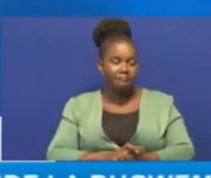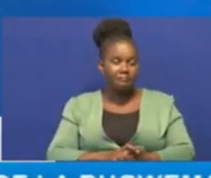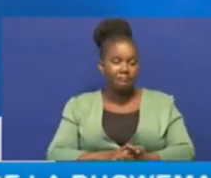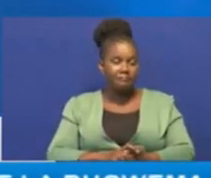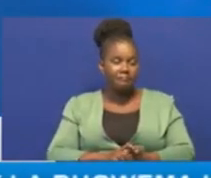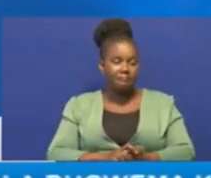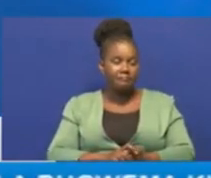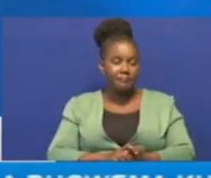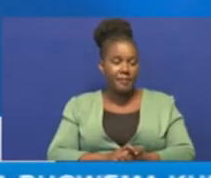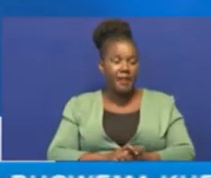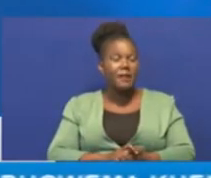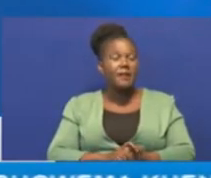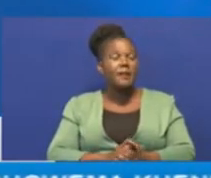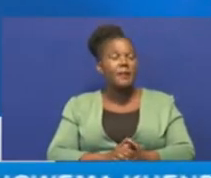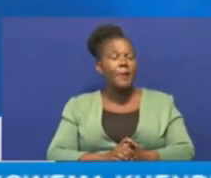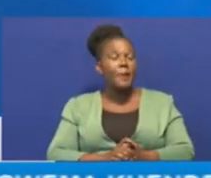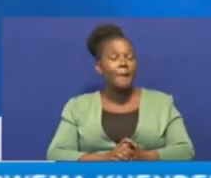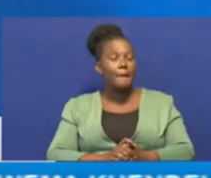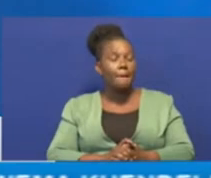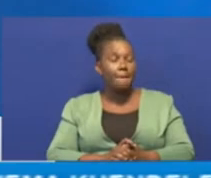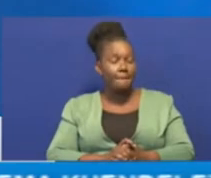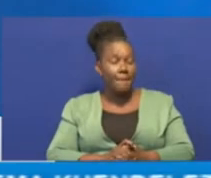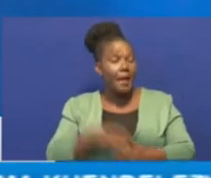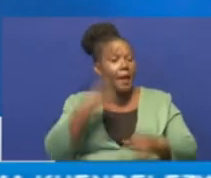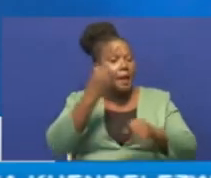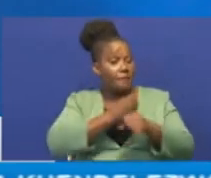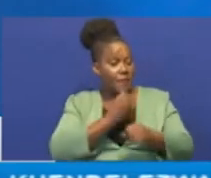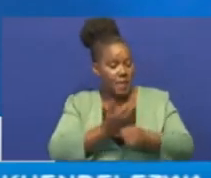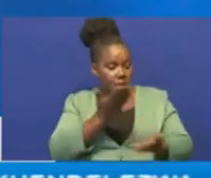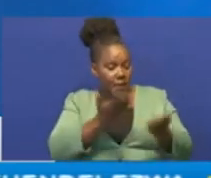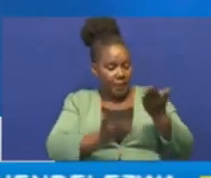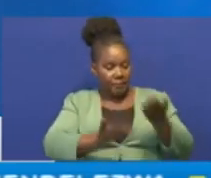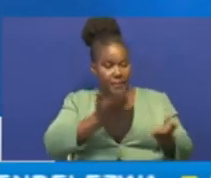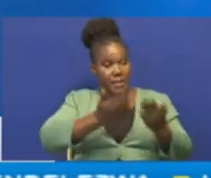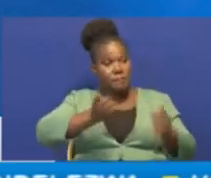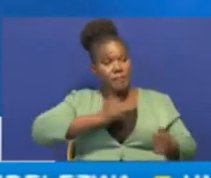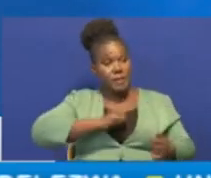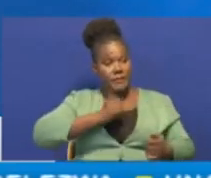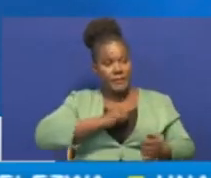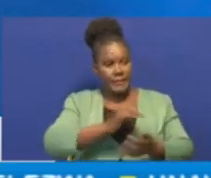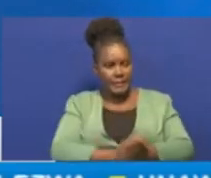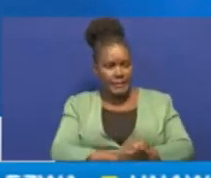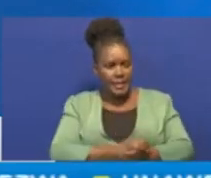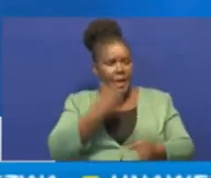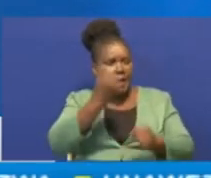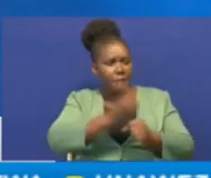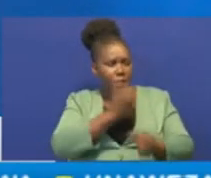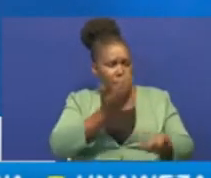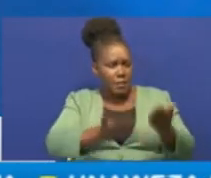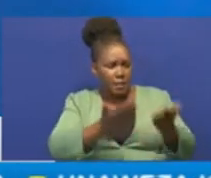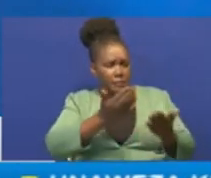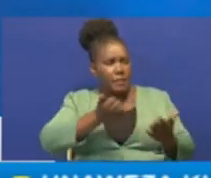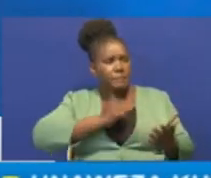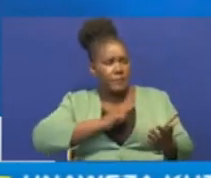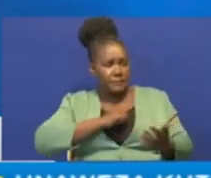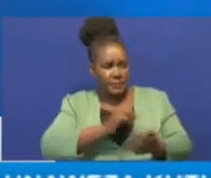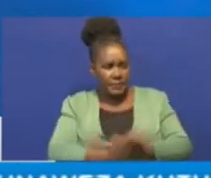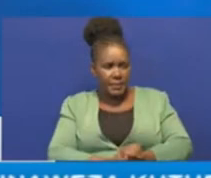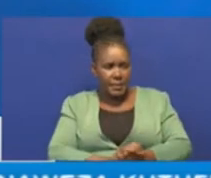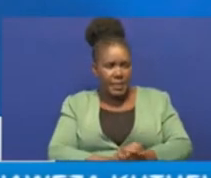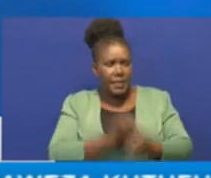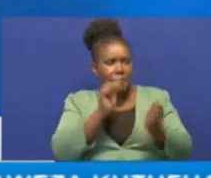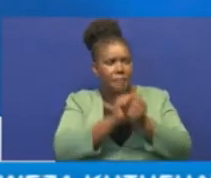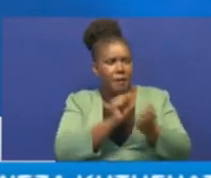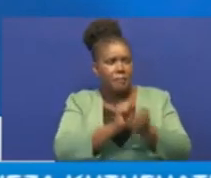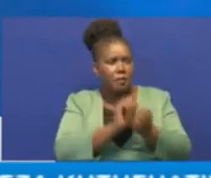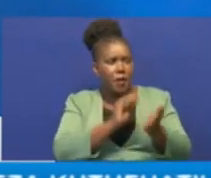ambao tumeumaliza, ni kwa tathmini yake mwenyewe, kwa sababu ndo anayejifahamu, anafikiri ni nini kilimfanya. Okay, lakini sasa ndo